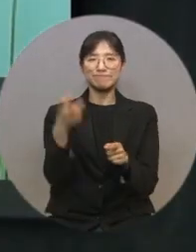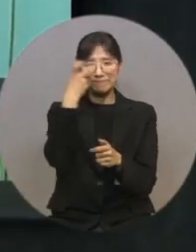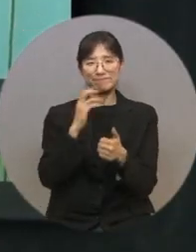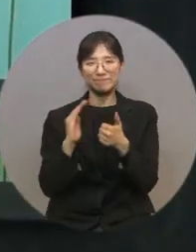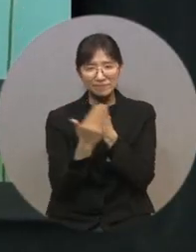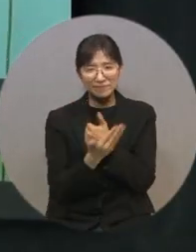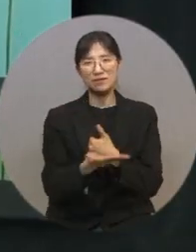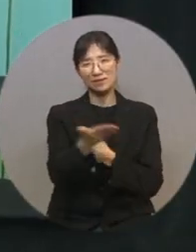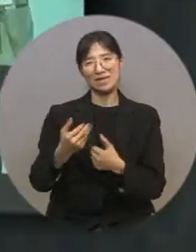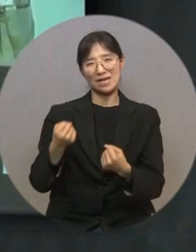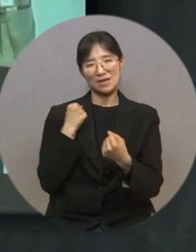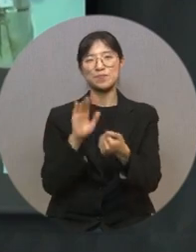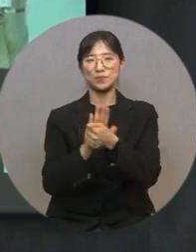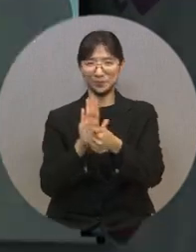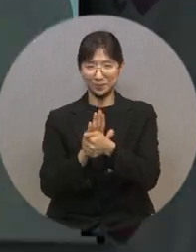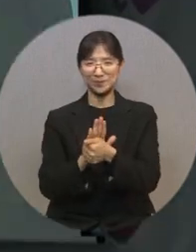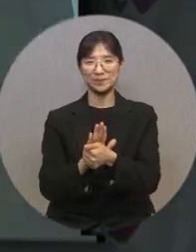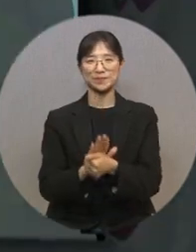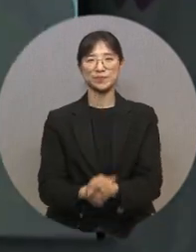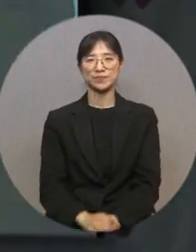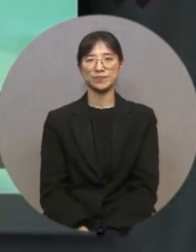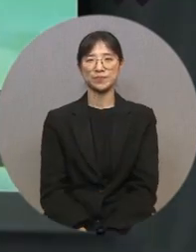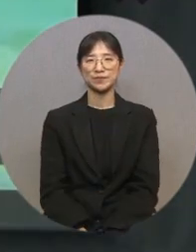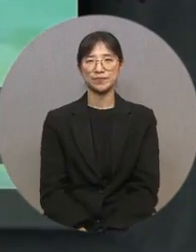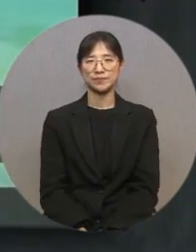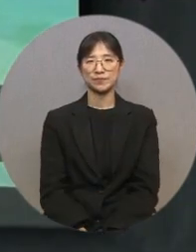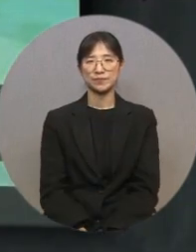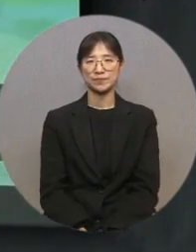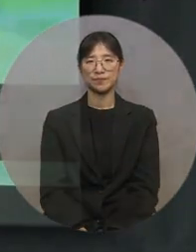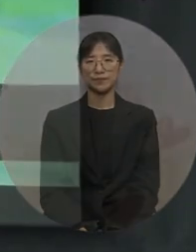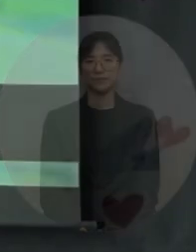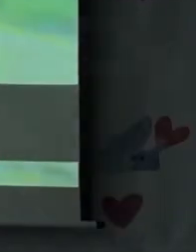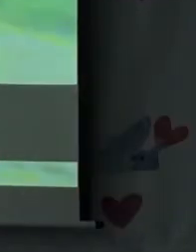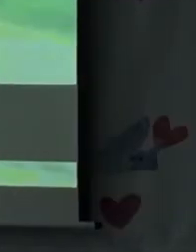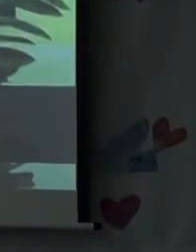그들의 힘이 되어주고 있습니다. 국제TV 경기방송 정선입니다.